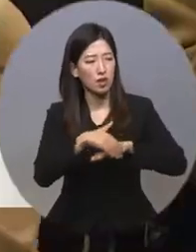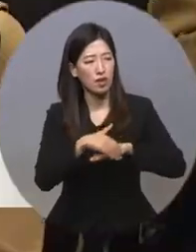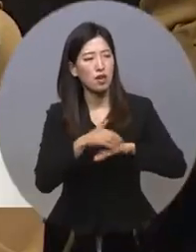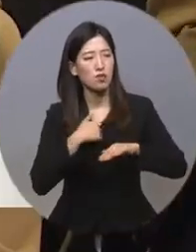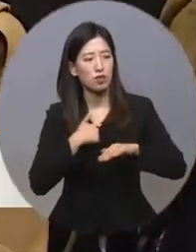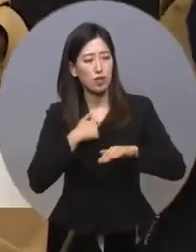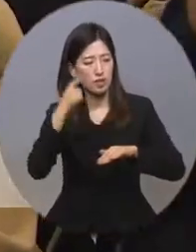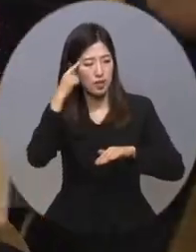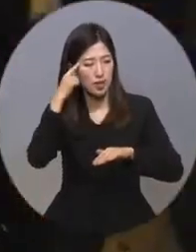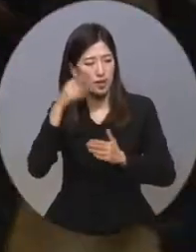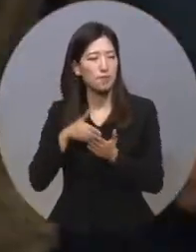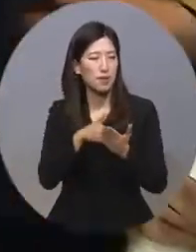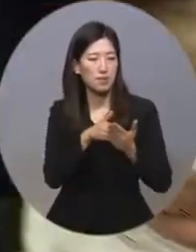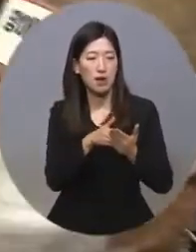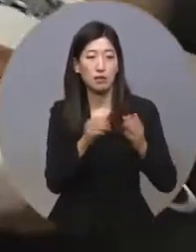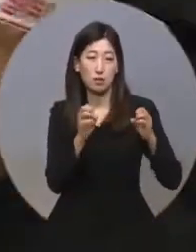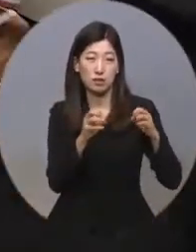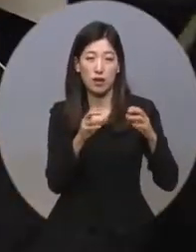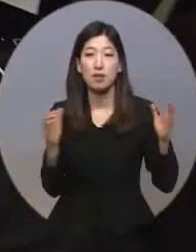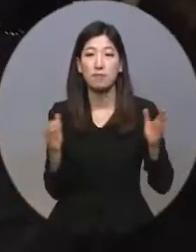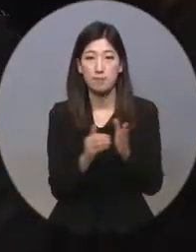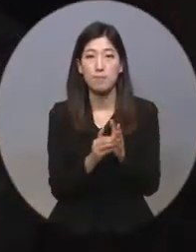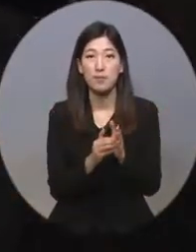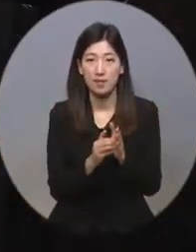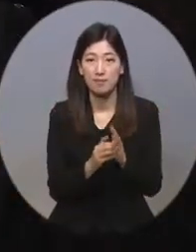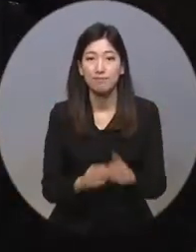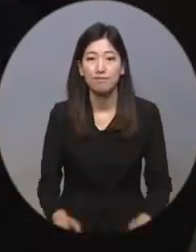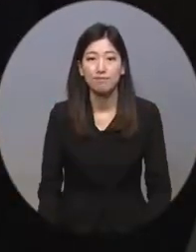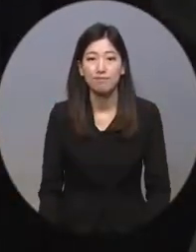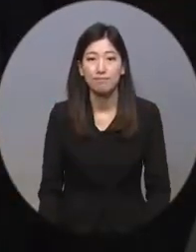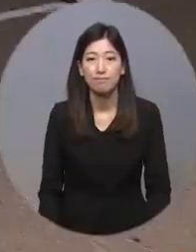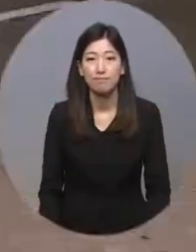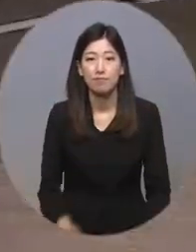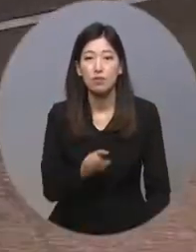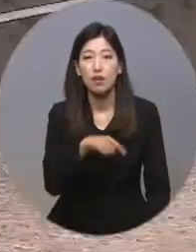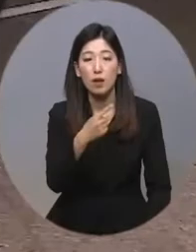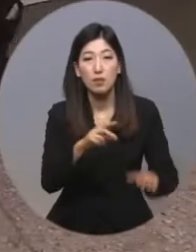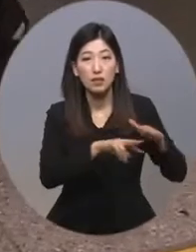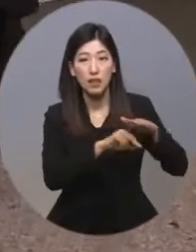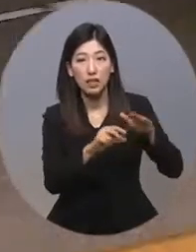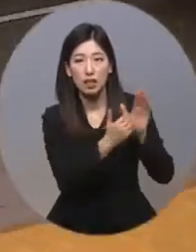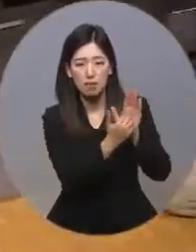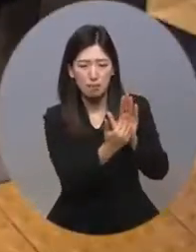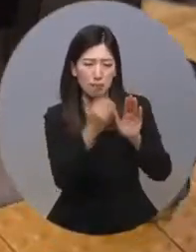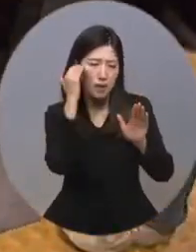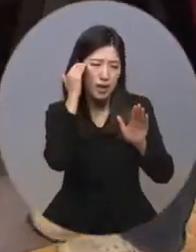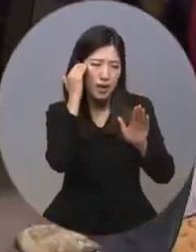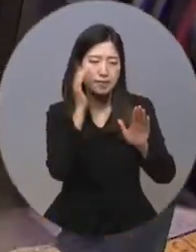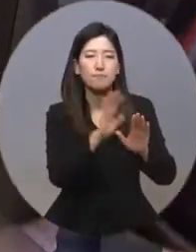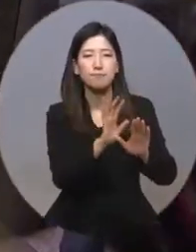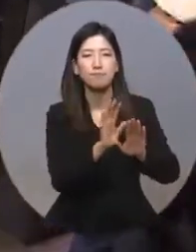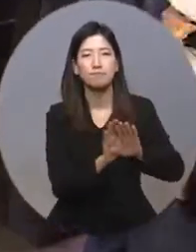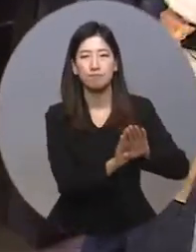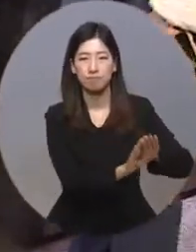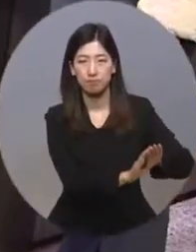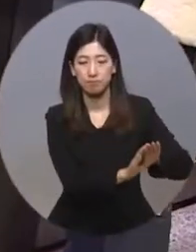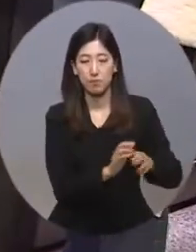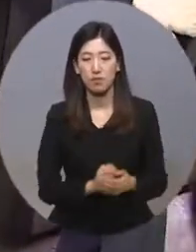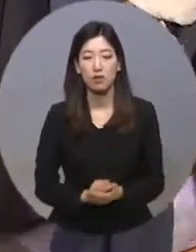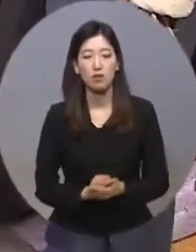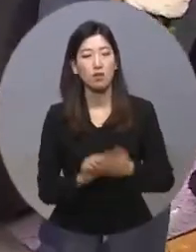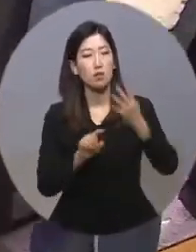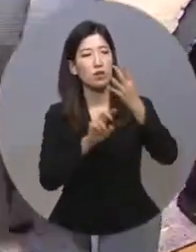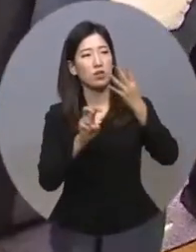논의했습니다. 이에 장애계는 지하철 출근전을 멈추고 장애인의 날인 4월 20일까지 인수위에 책임